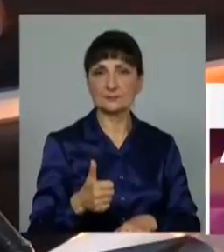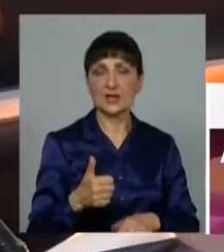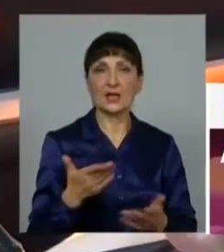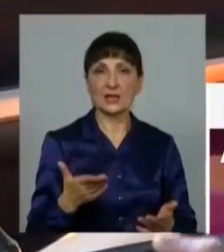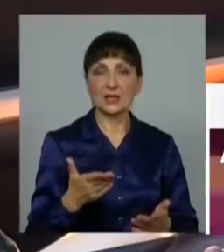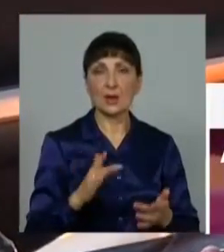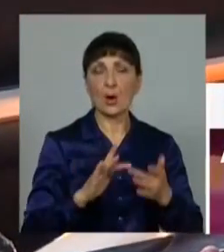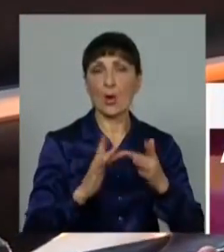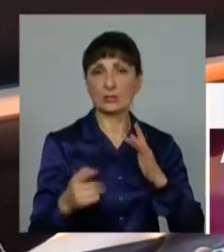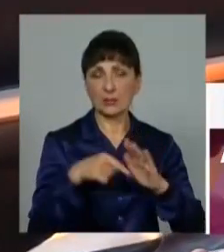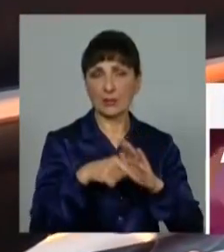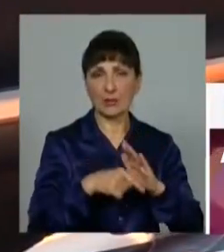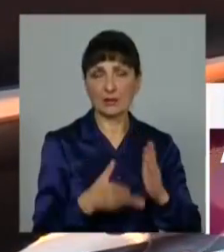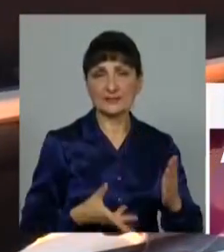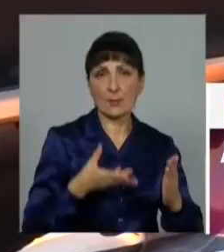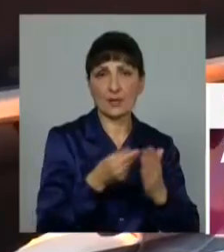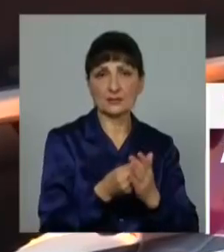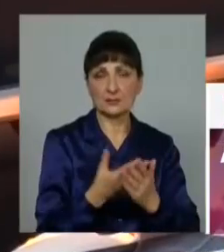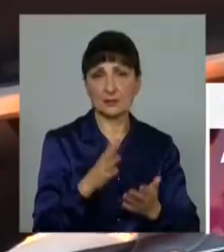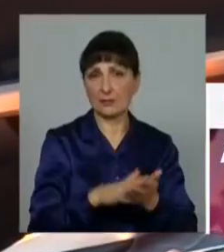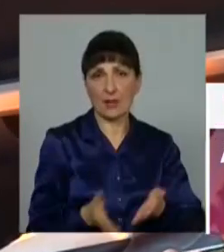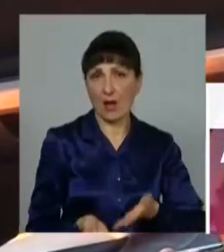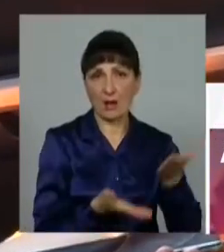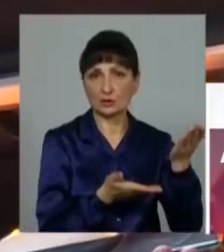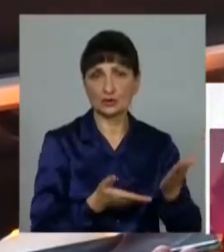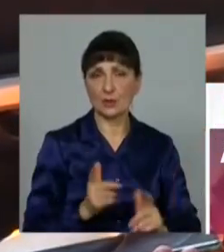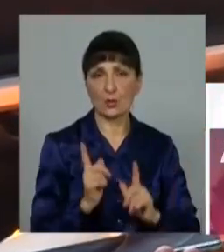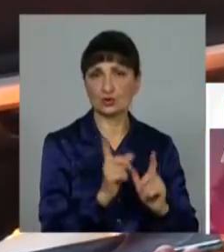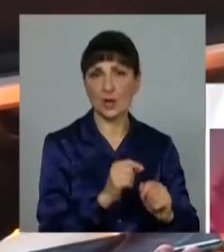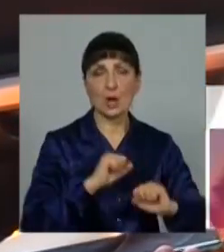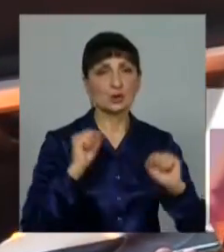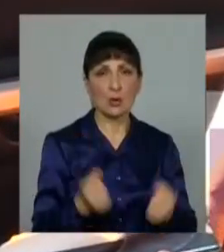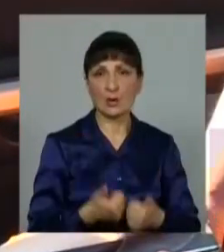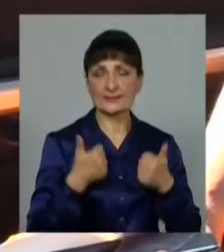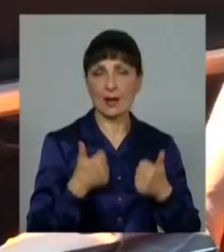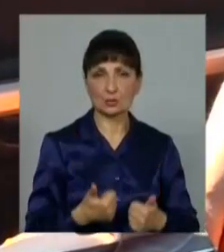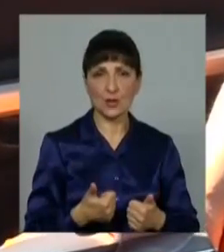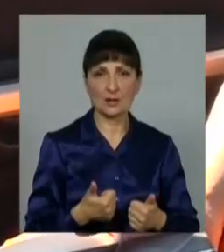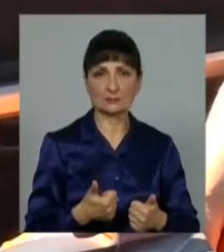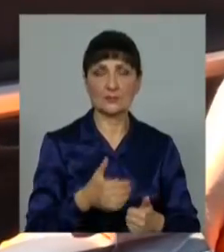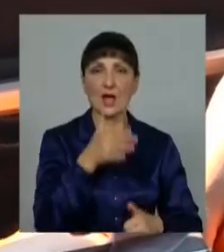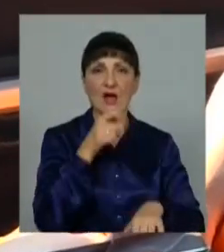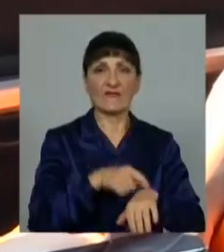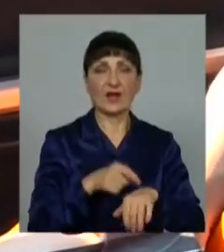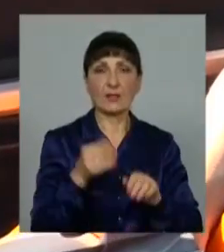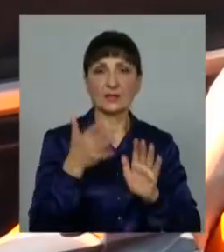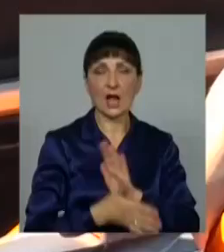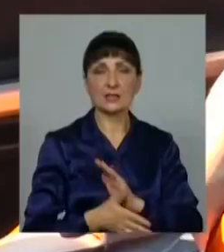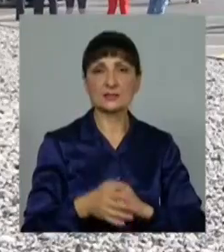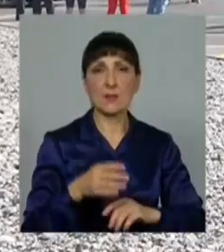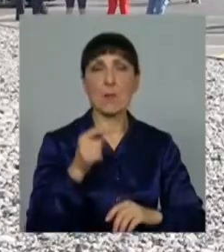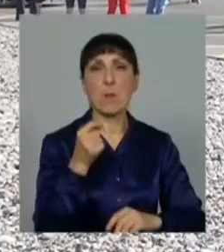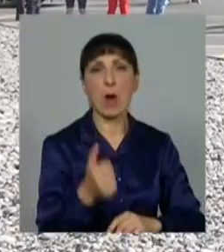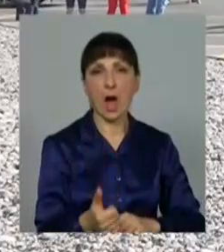онлайн заплатил и езжать дальше. Скорость хорошая, время тратится очень